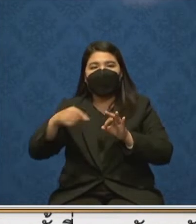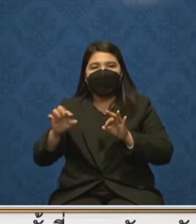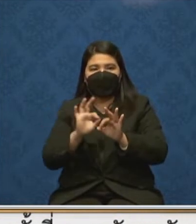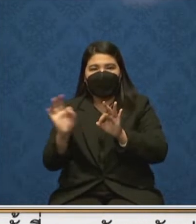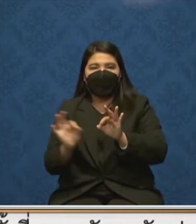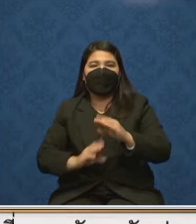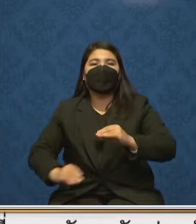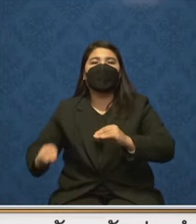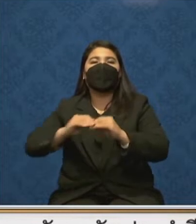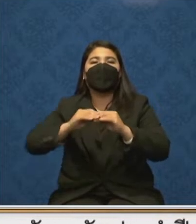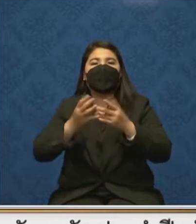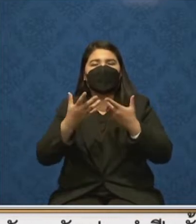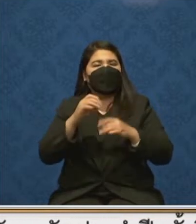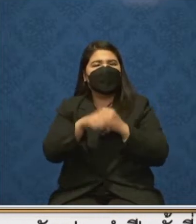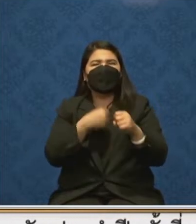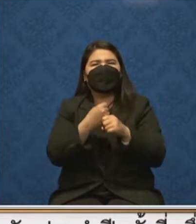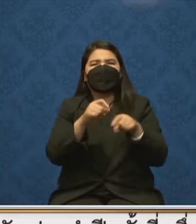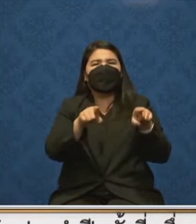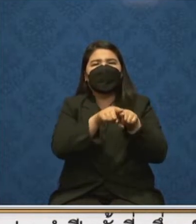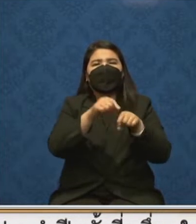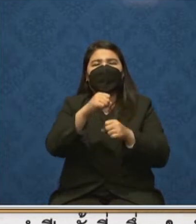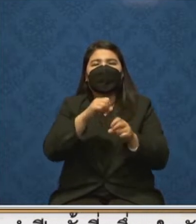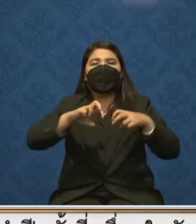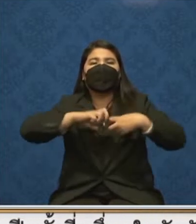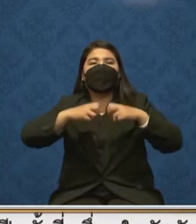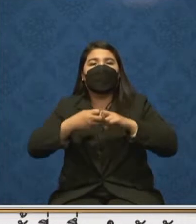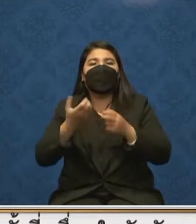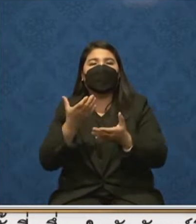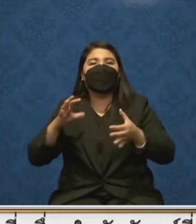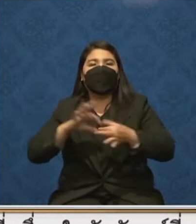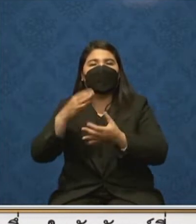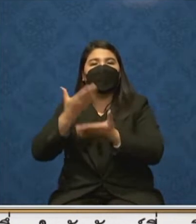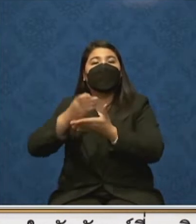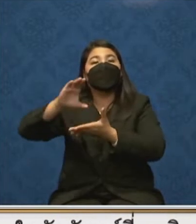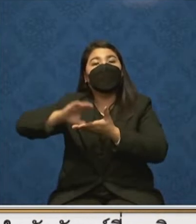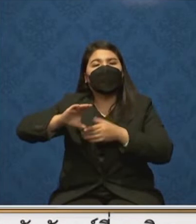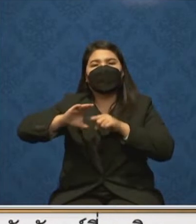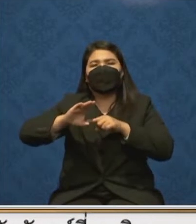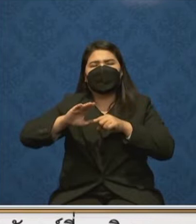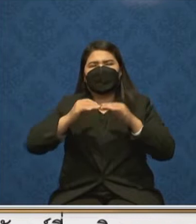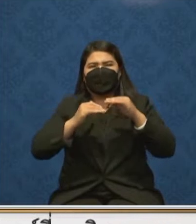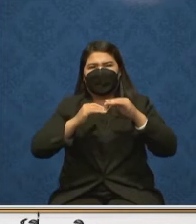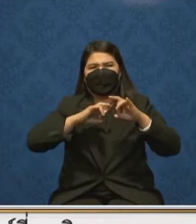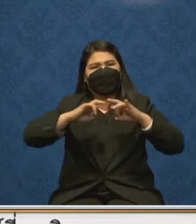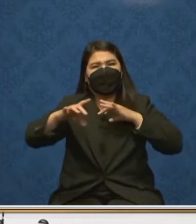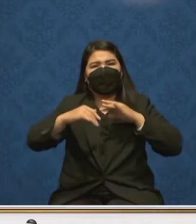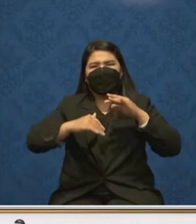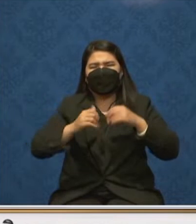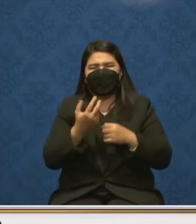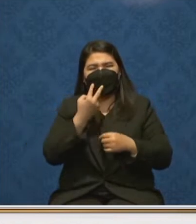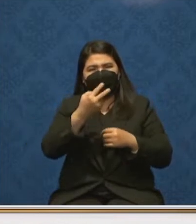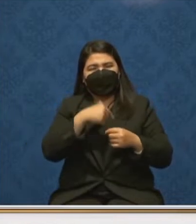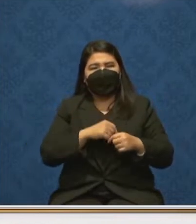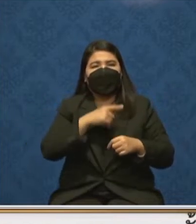แล้วก็ปีนั้กเป็ปเดยวกัการที่มีปัญหาเรองของงบลงทุนไม่เท่กับการขาดดนงบประมาณนะคะทำให้